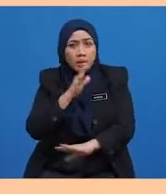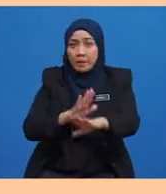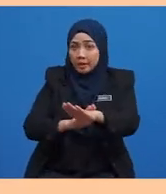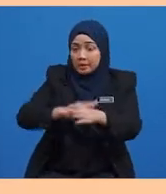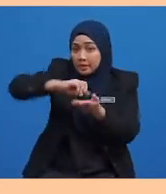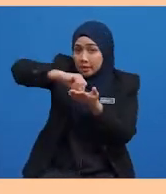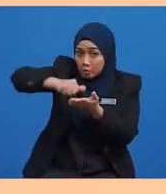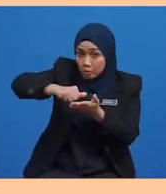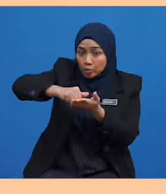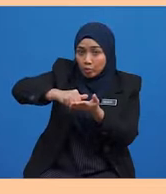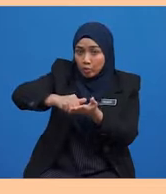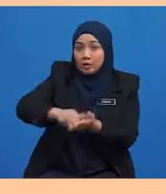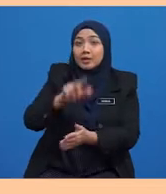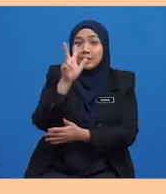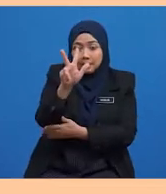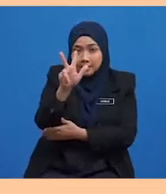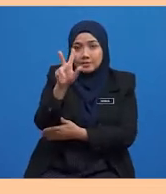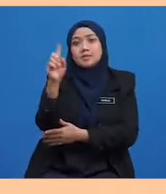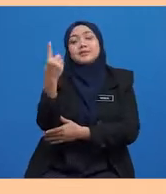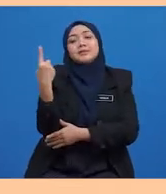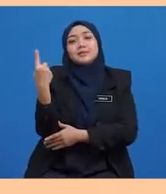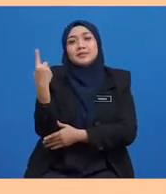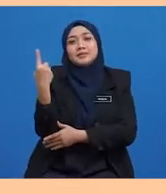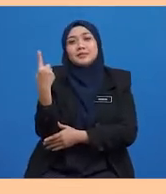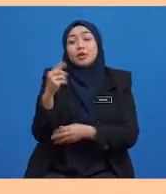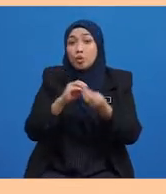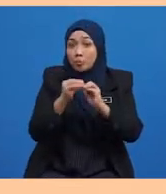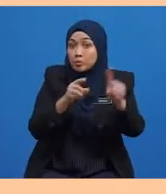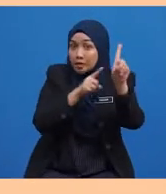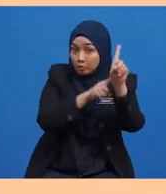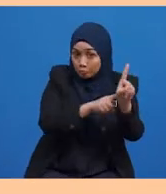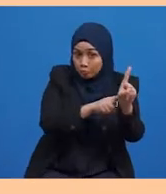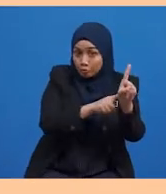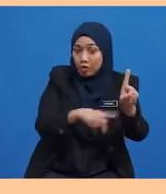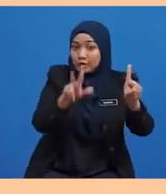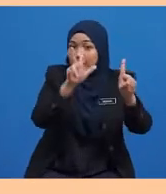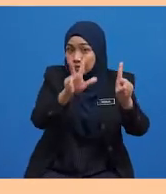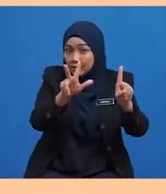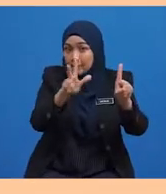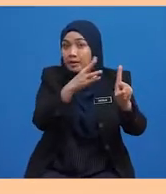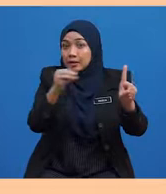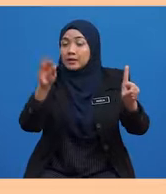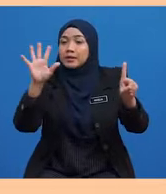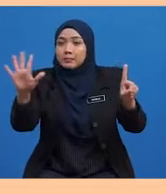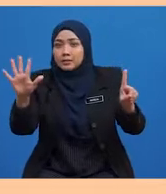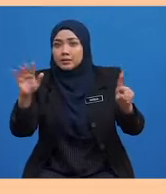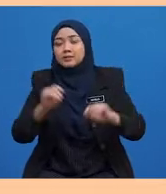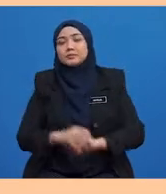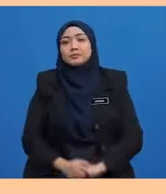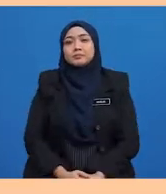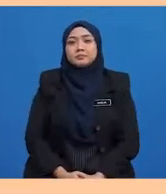1, 3 dan 5. Maka jawapannya adalah sama